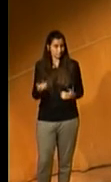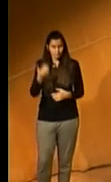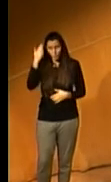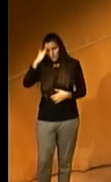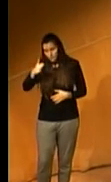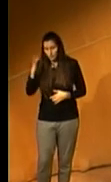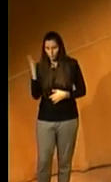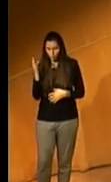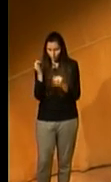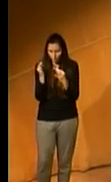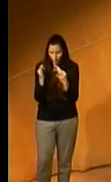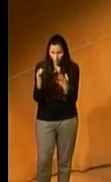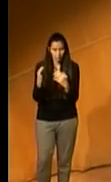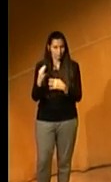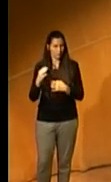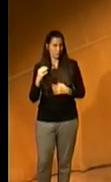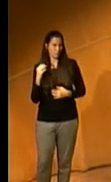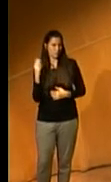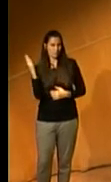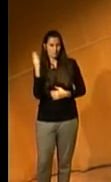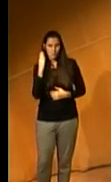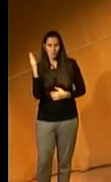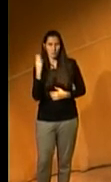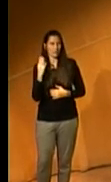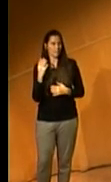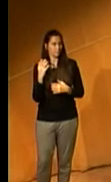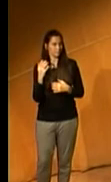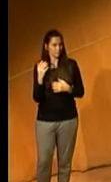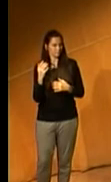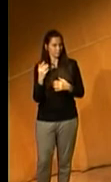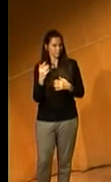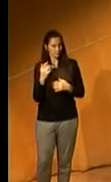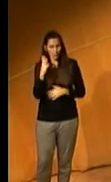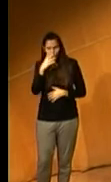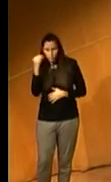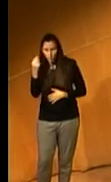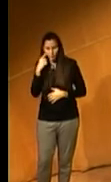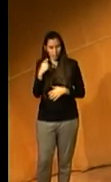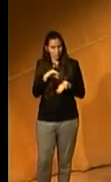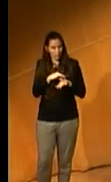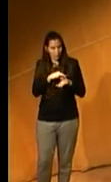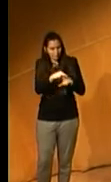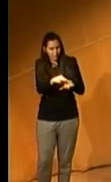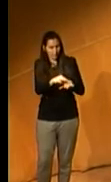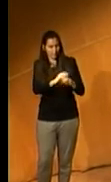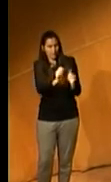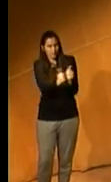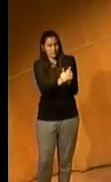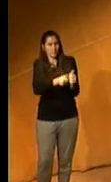de temps, on a besoin de personnes humaines pour accompagner au mieux l'humain. Voilà,